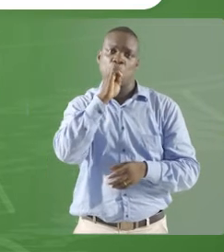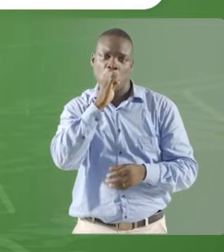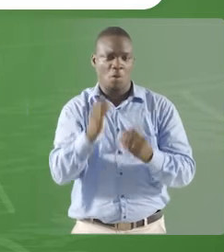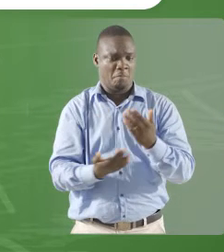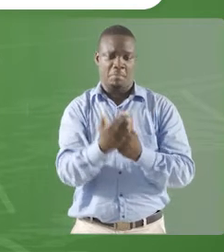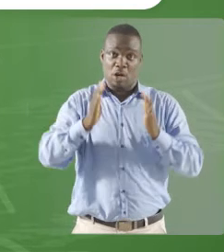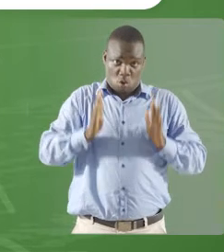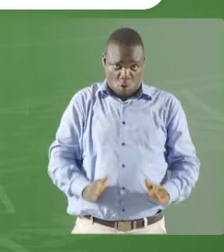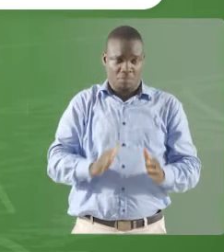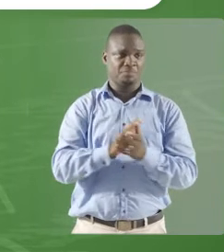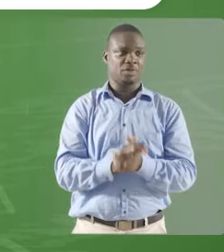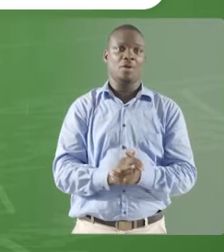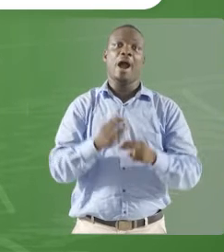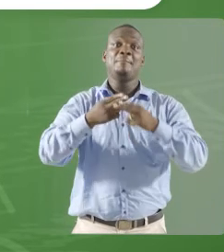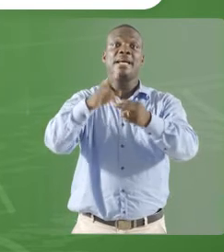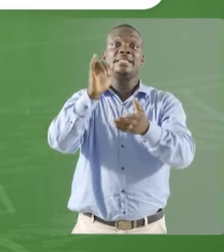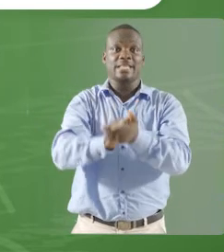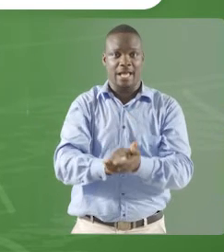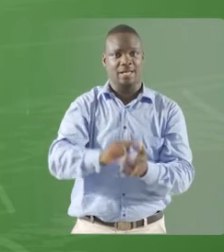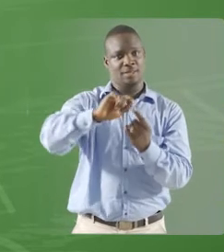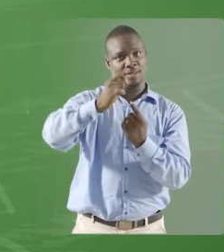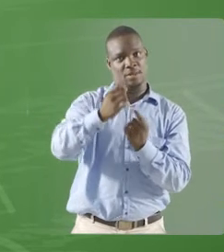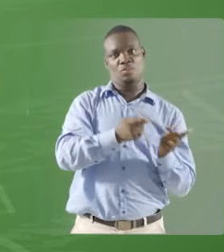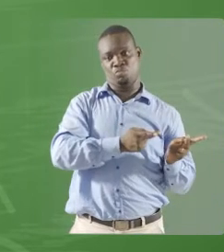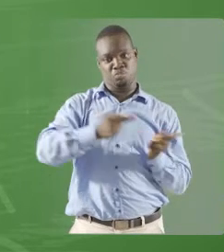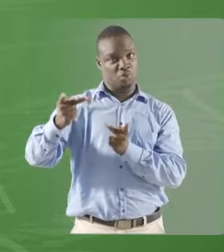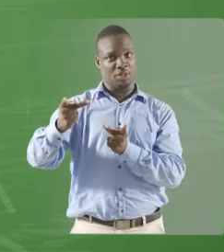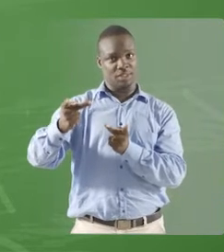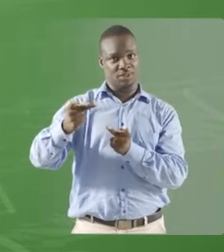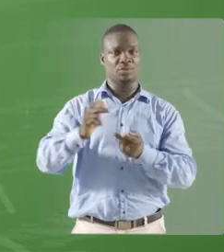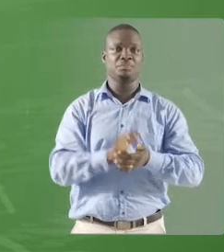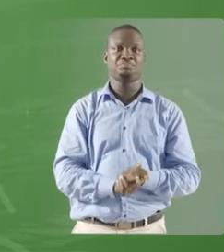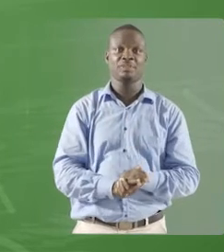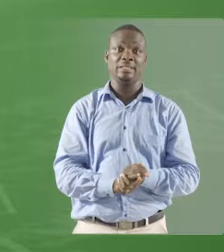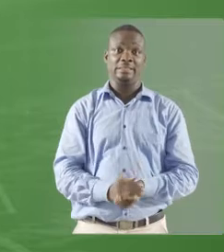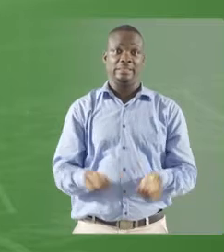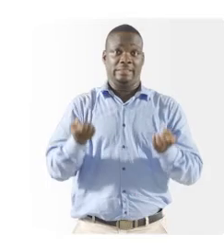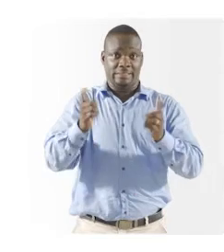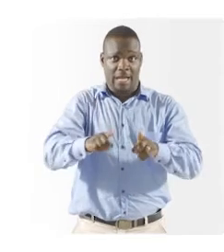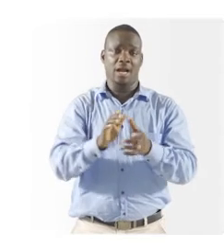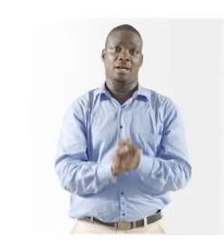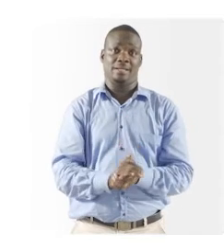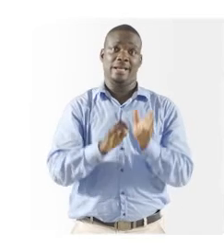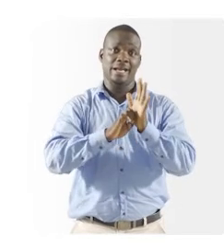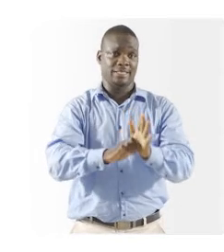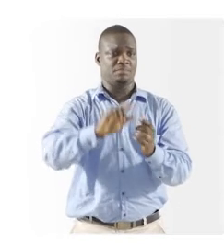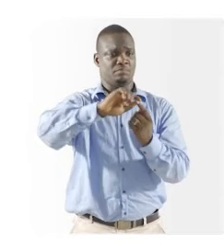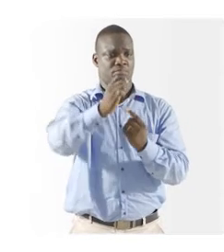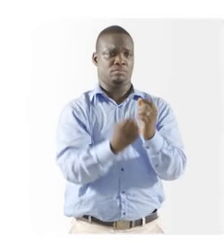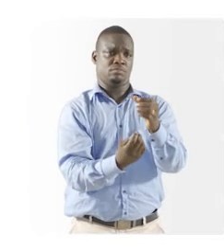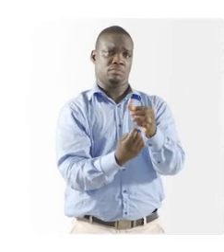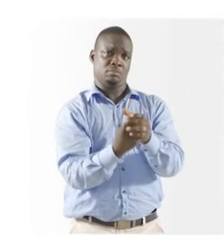etc. C'est la pollinisation. Alors, lorsque le grain de